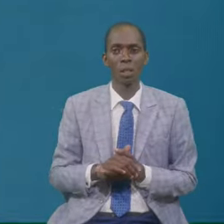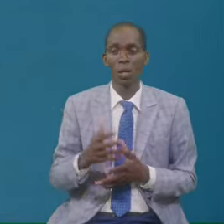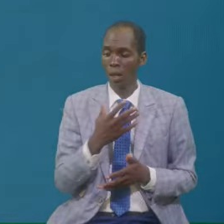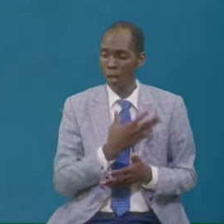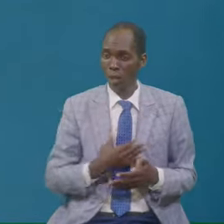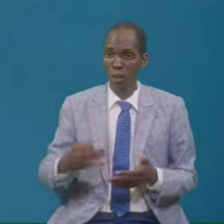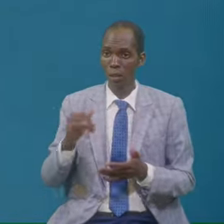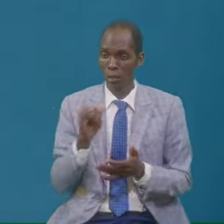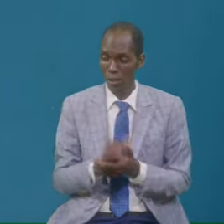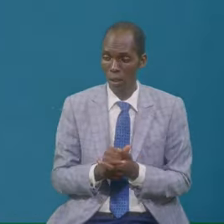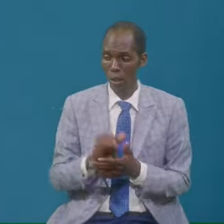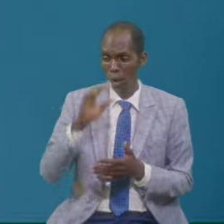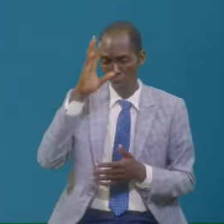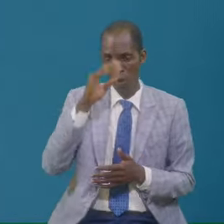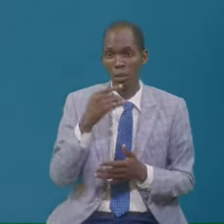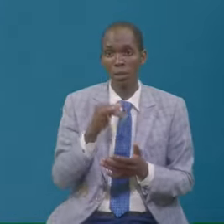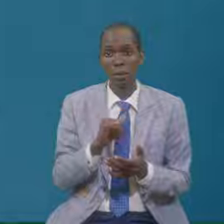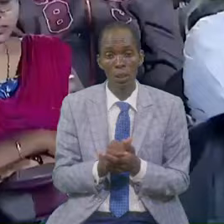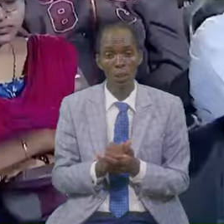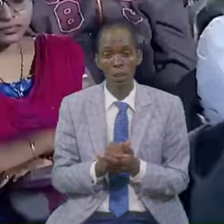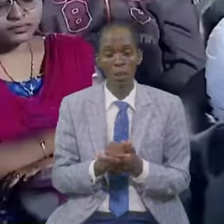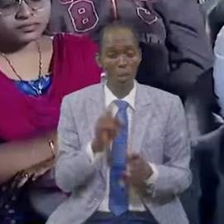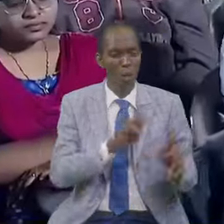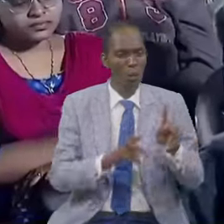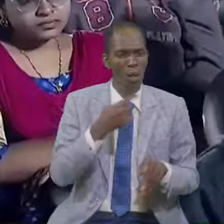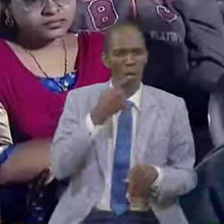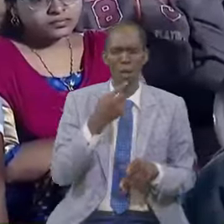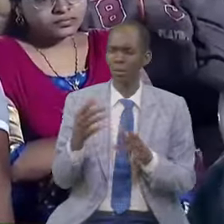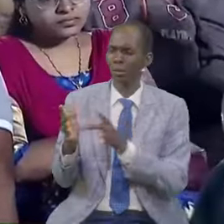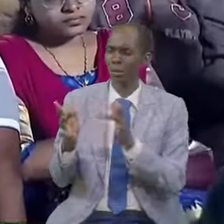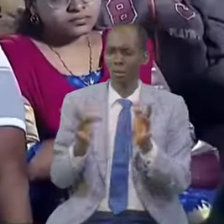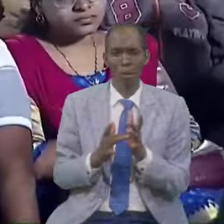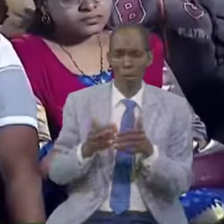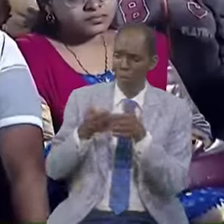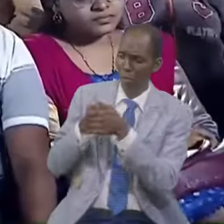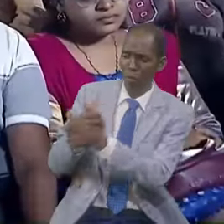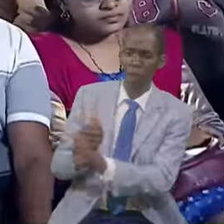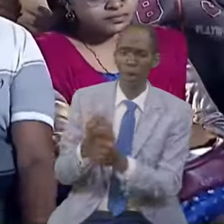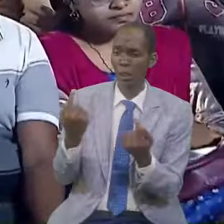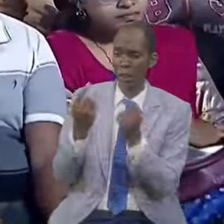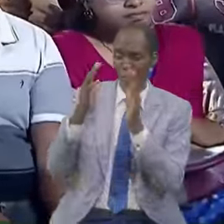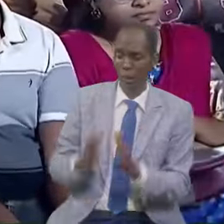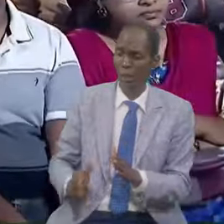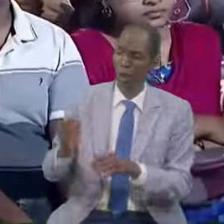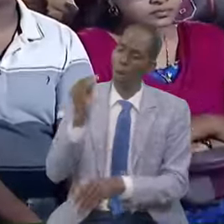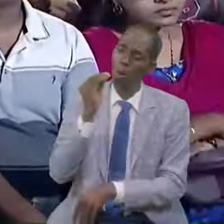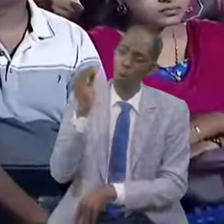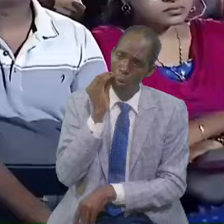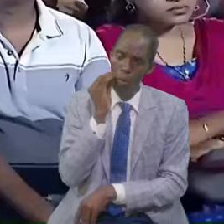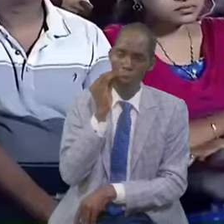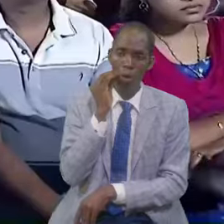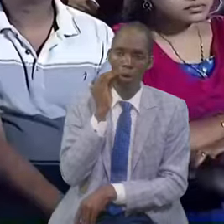gone home with a sinner. యేసు పాపి వైన వాని ఇంటికి వెళ్ళాడు. And yet because